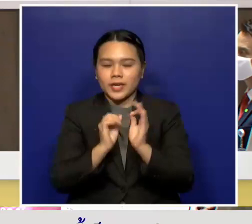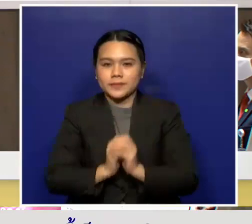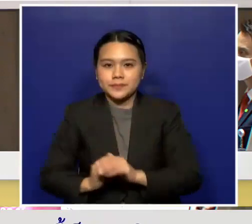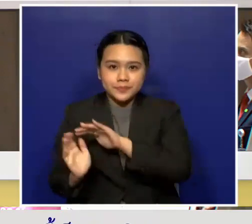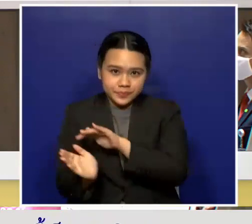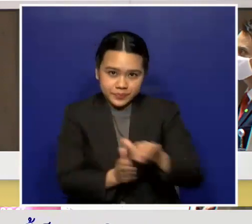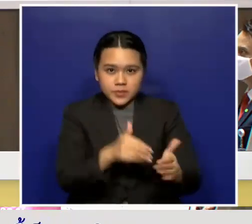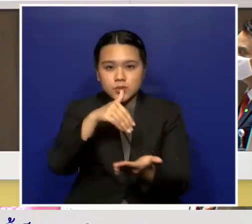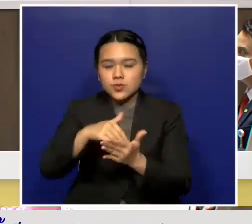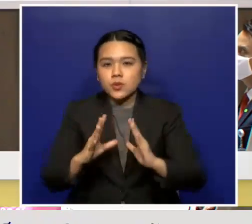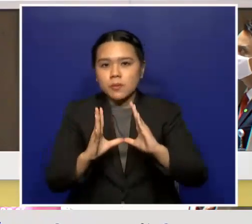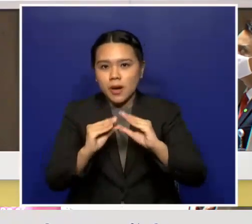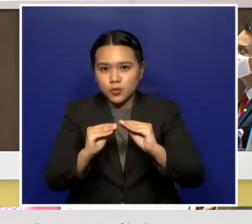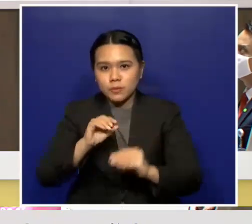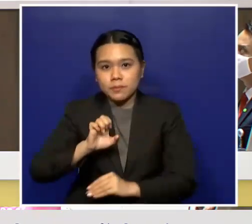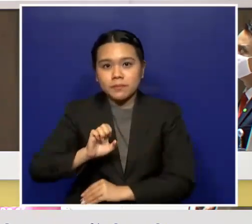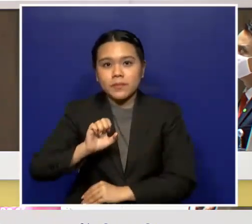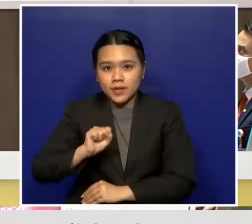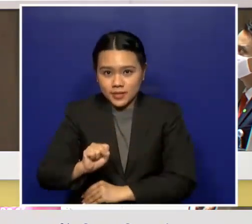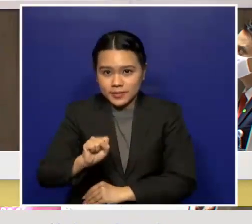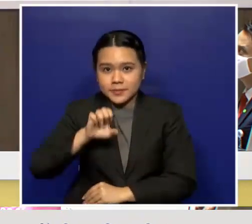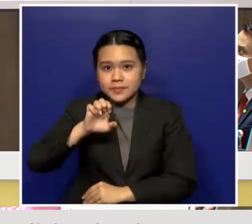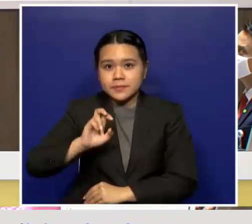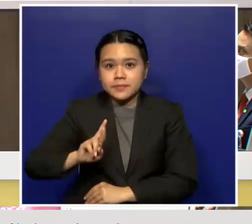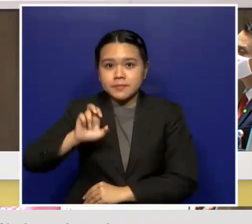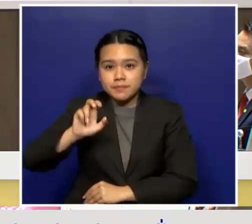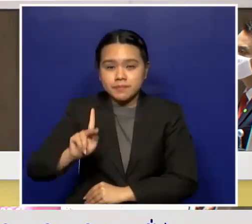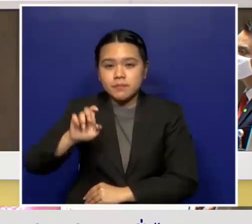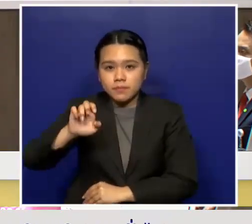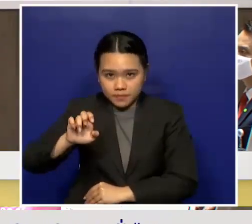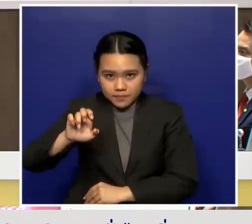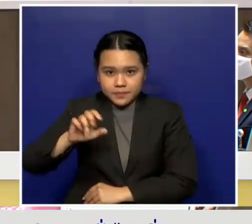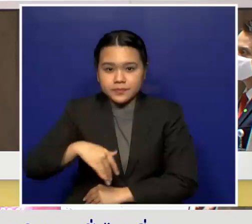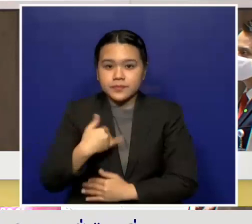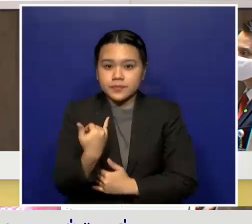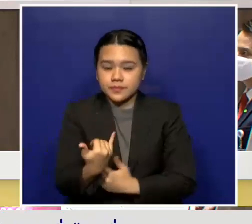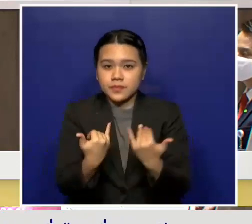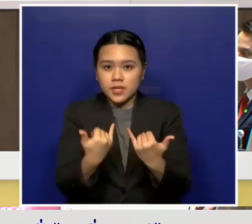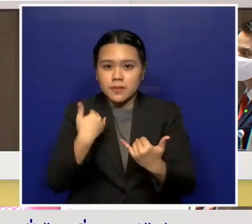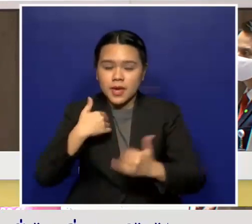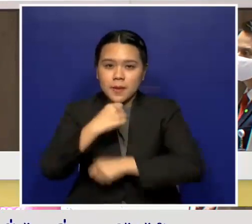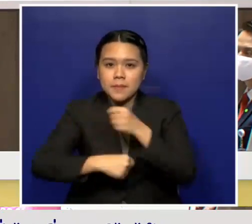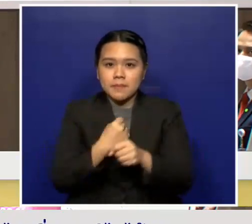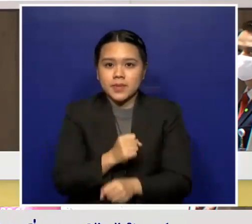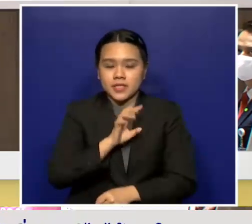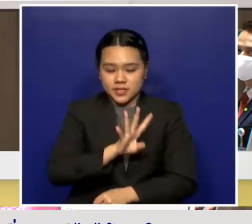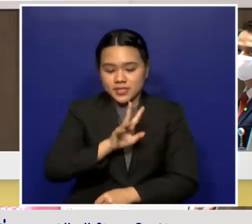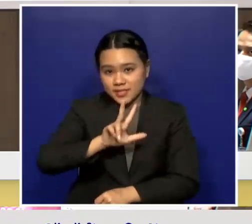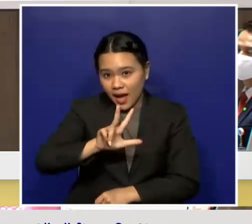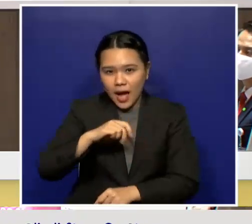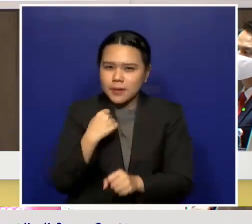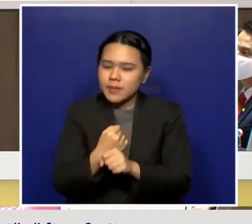ริกิติ์เนี่ยนะเขาจะมีข้อกฎหมายว่าเอ้าตรงนั้นอันนี้ต่อนะปี43นะทำอะไรได้บ้